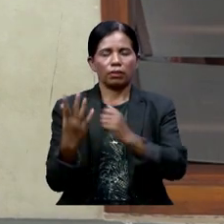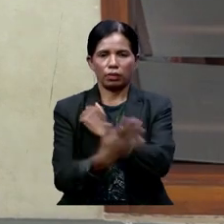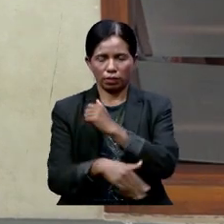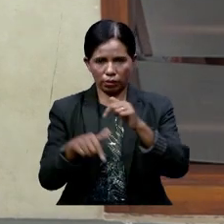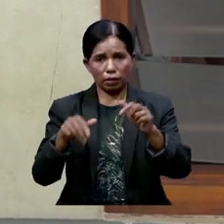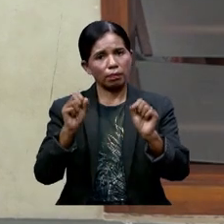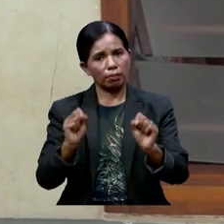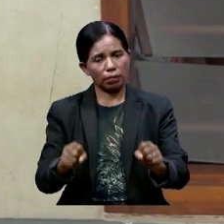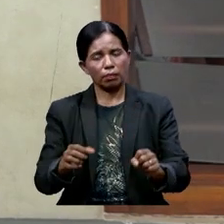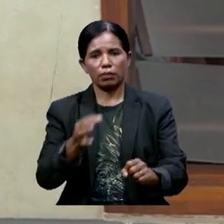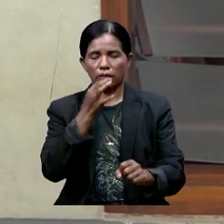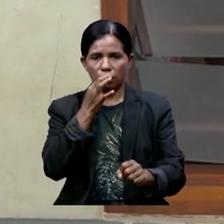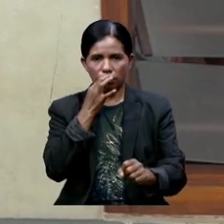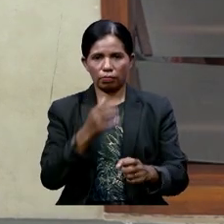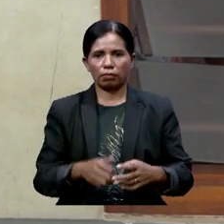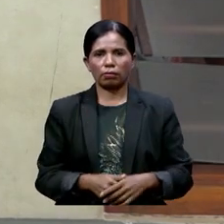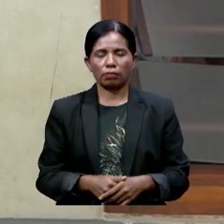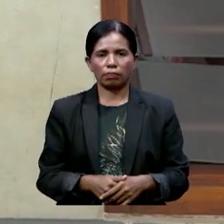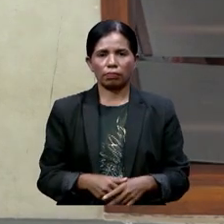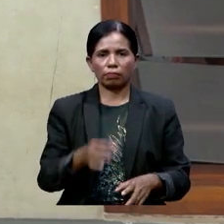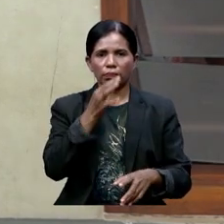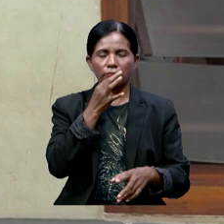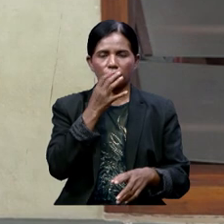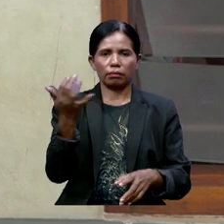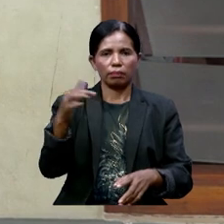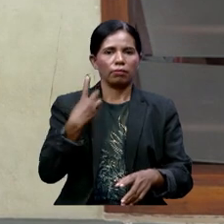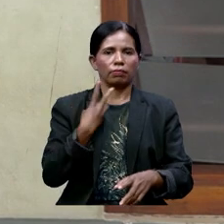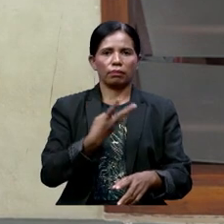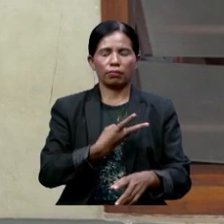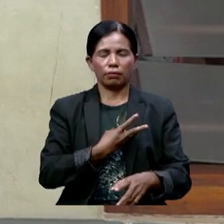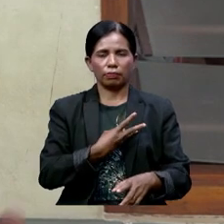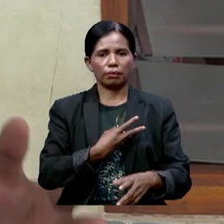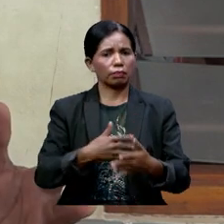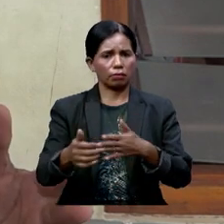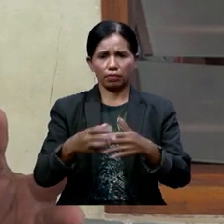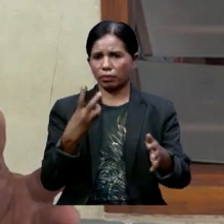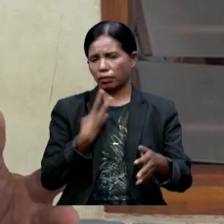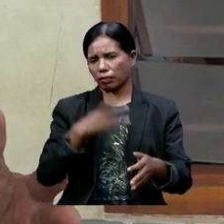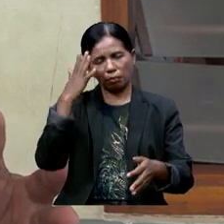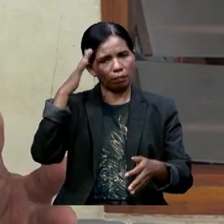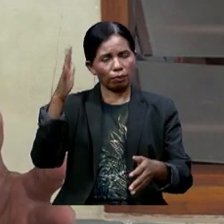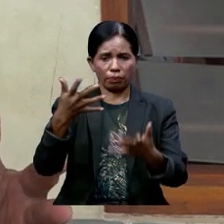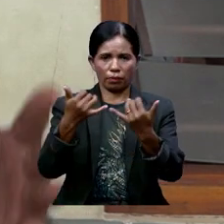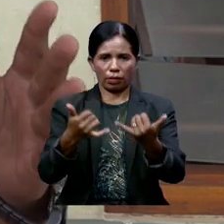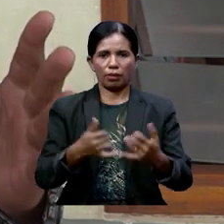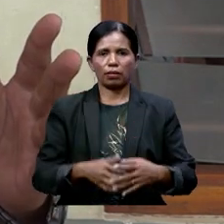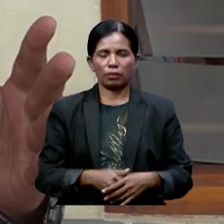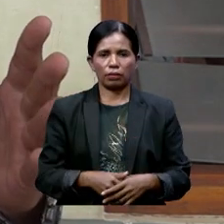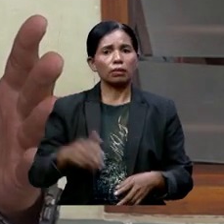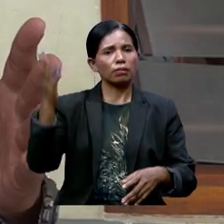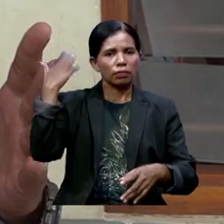Bele mos ayhang. Ayahan sirane ita dala barak ita lahatene agora dong